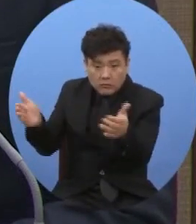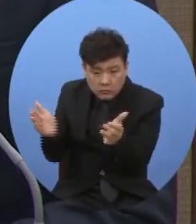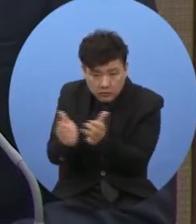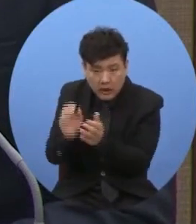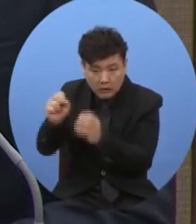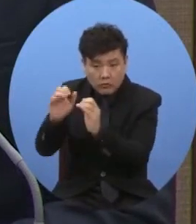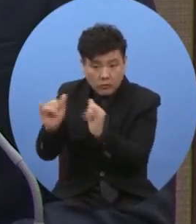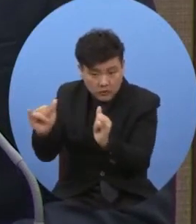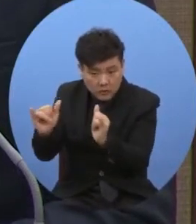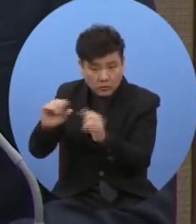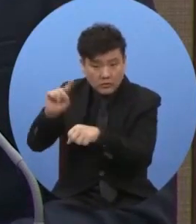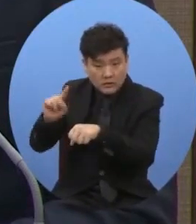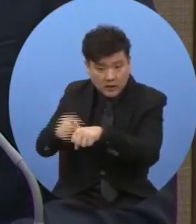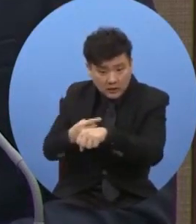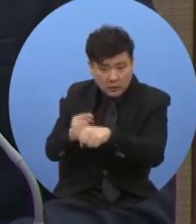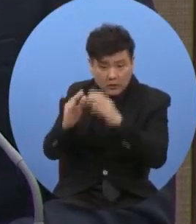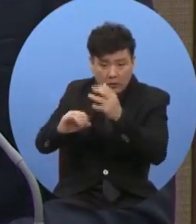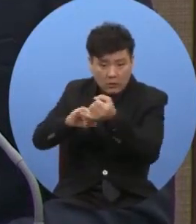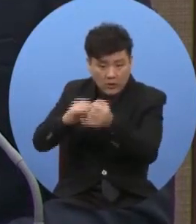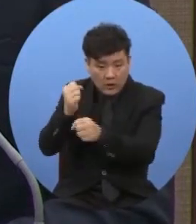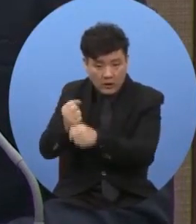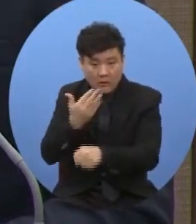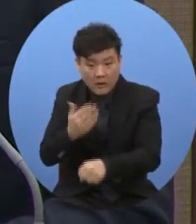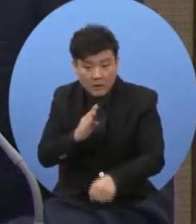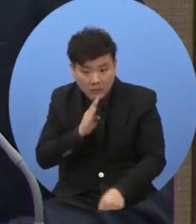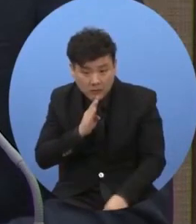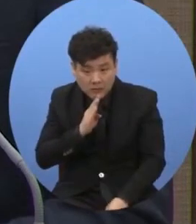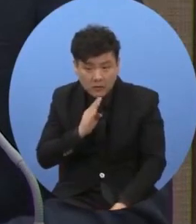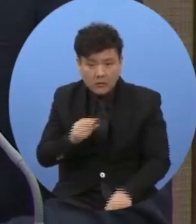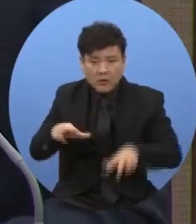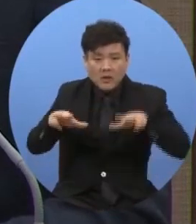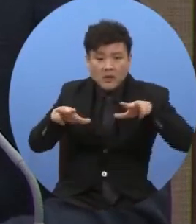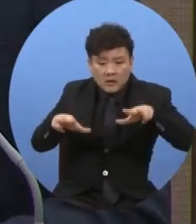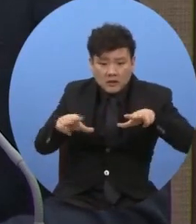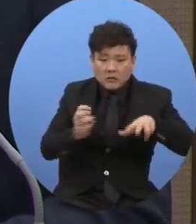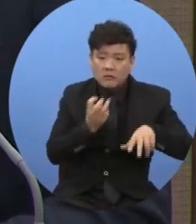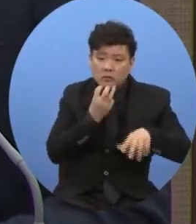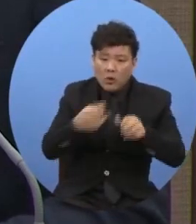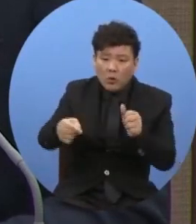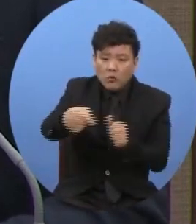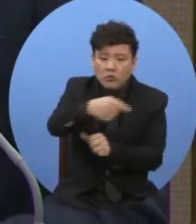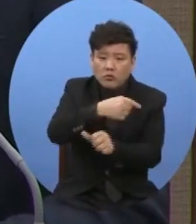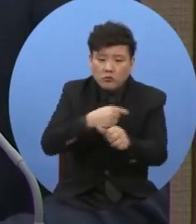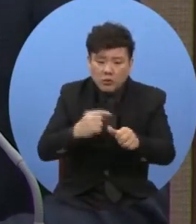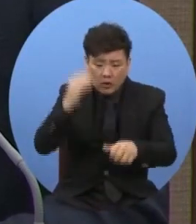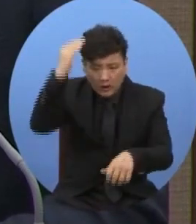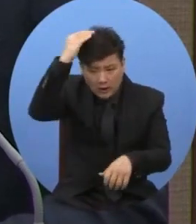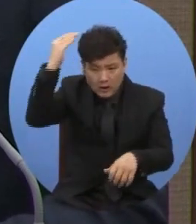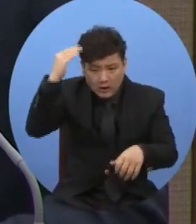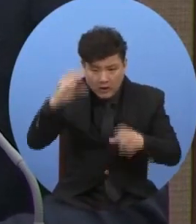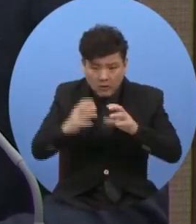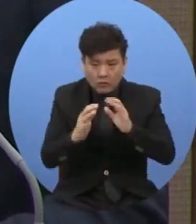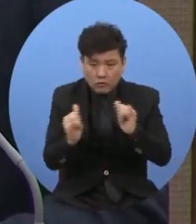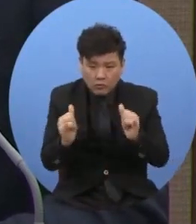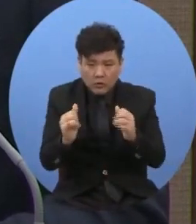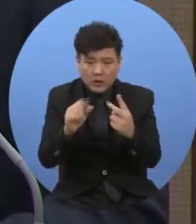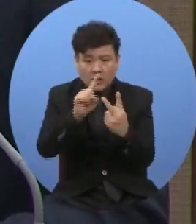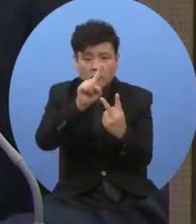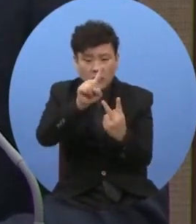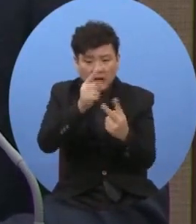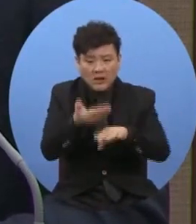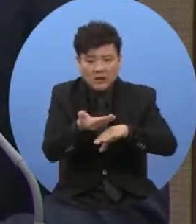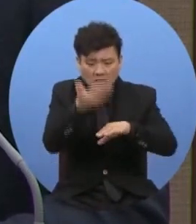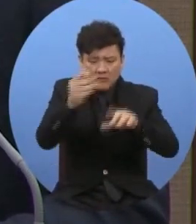함의가 큰 것 같은데요. 지금 수도권에 대한민국 전체 인구 절반이 살고 있잖아요. 네. 이런 중차대한 현안을